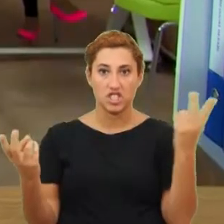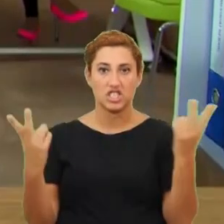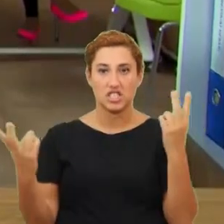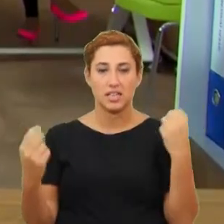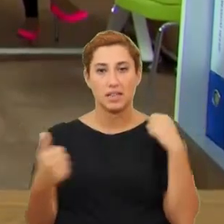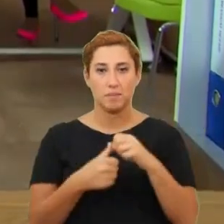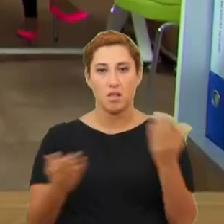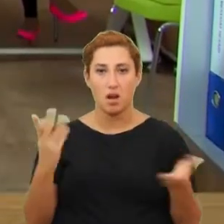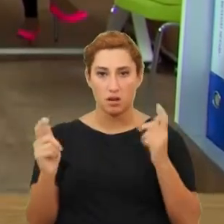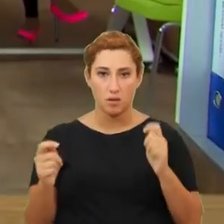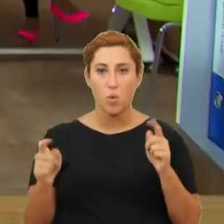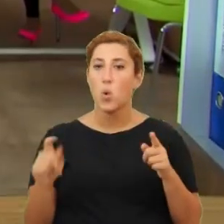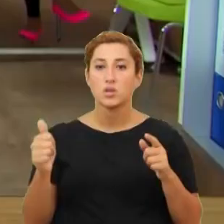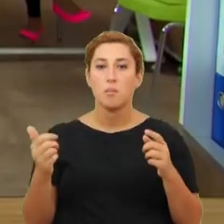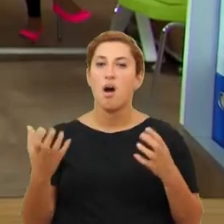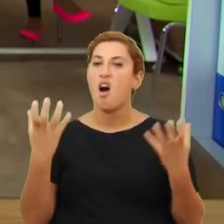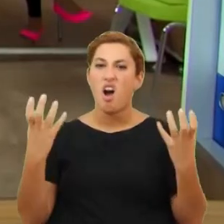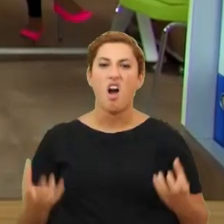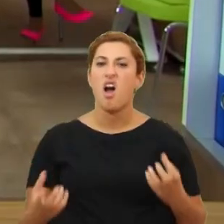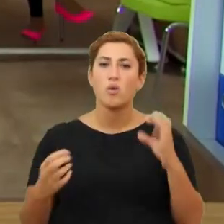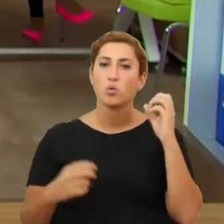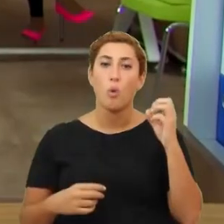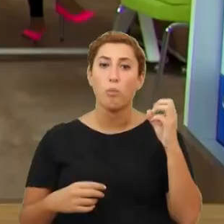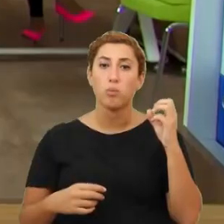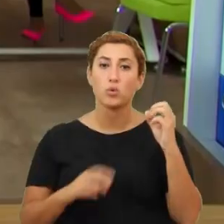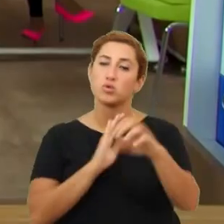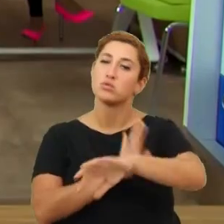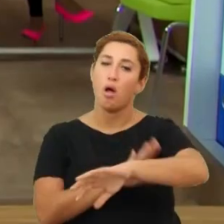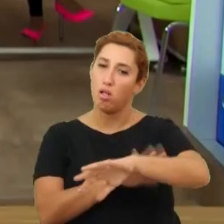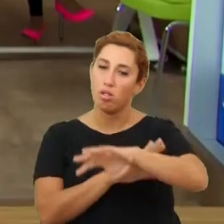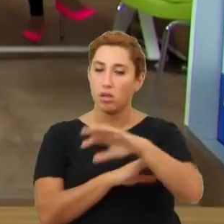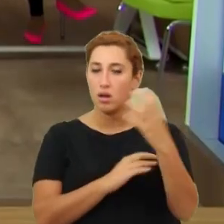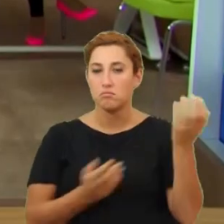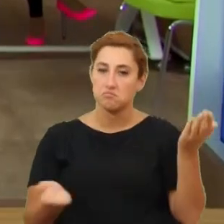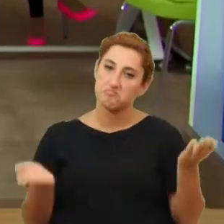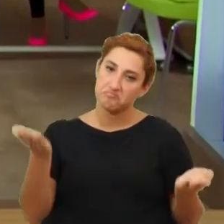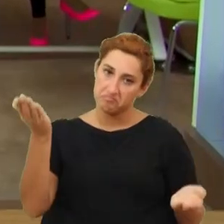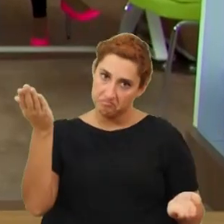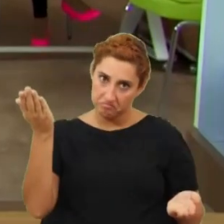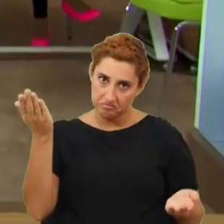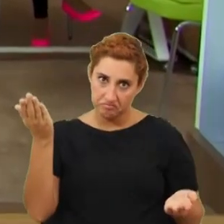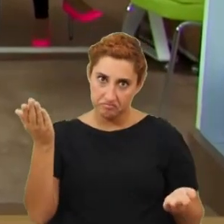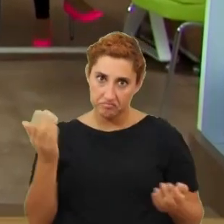İkinci kez tartıyoruz. Bu sefer de ağır olan top sol elimde diyelim.